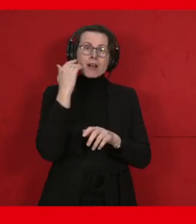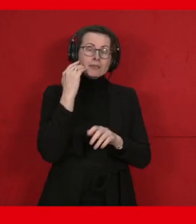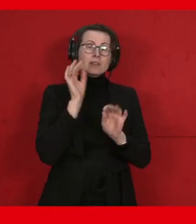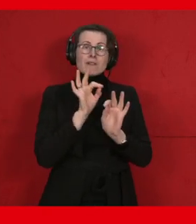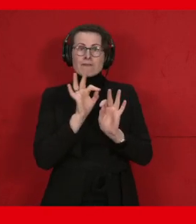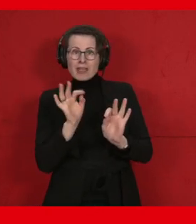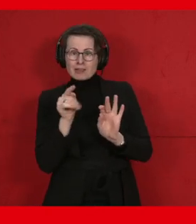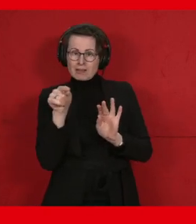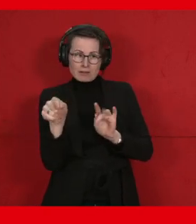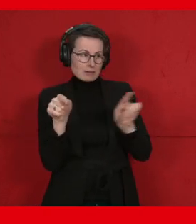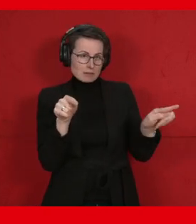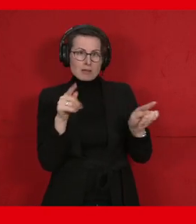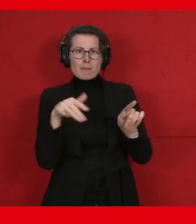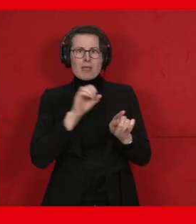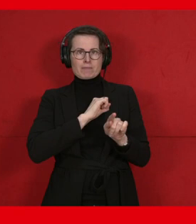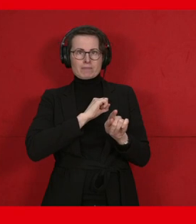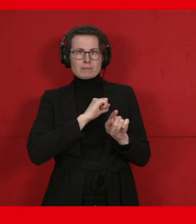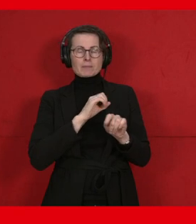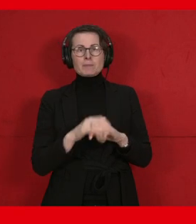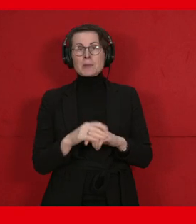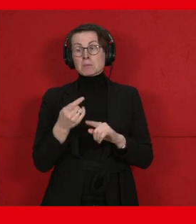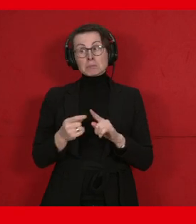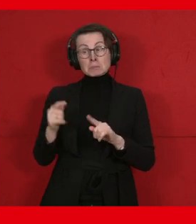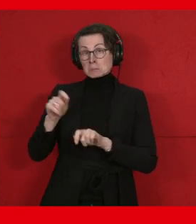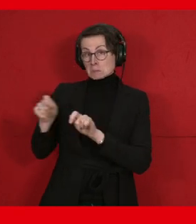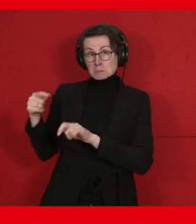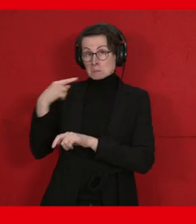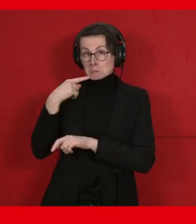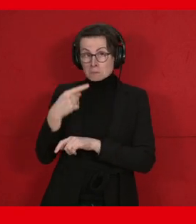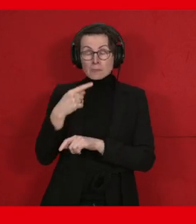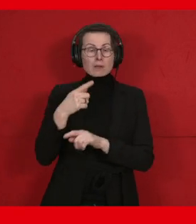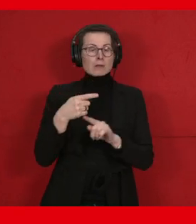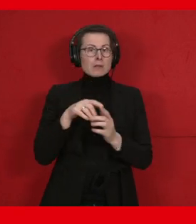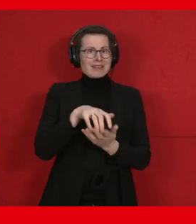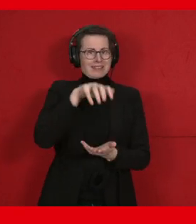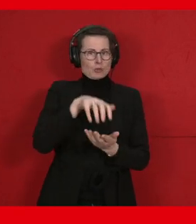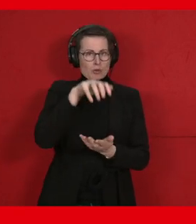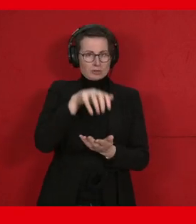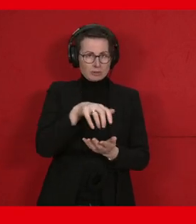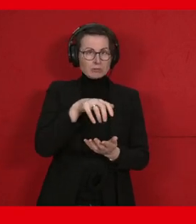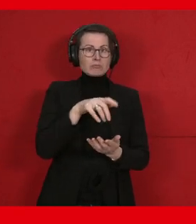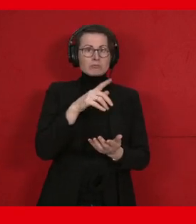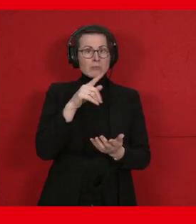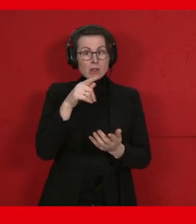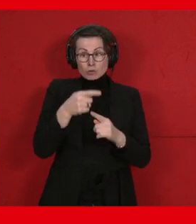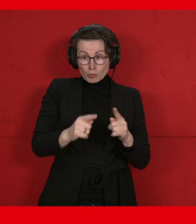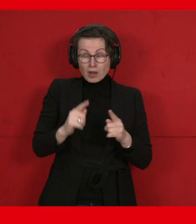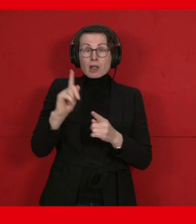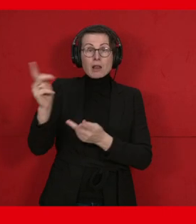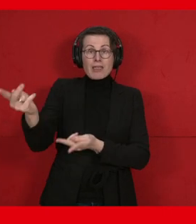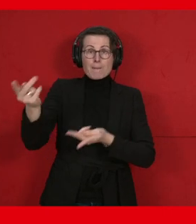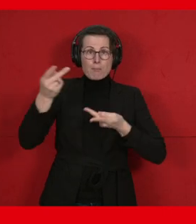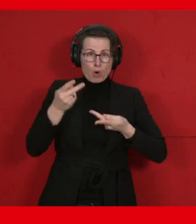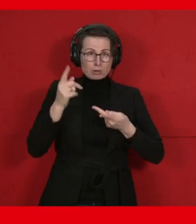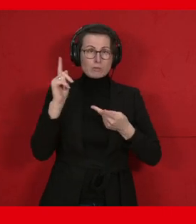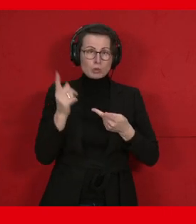Dinge. Manche sagen, wir werden einen Teil unserer Ressourcen auch mit Wasserstoff auch importieren müssen. Das ist sicher